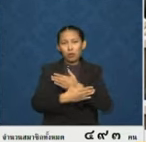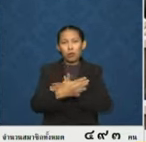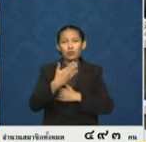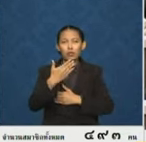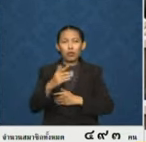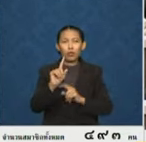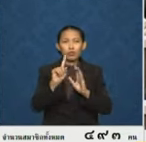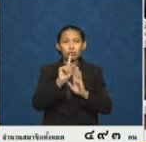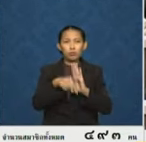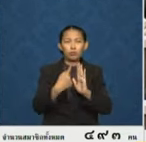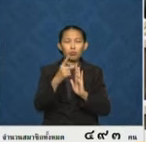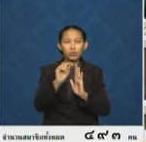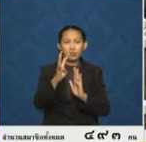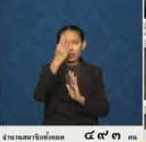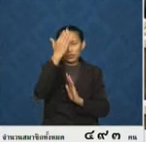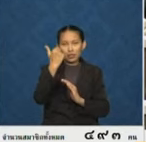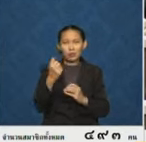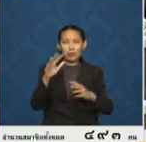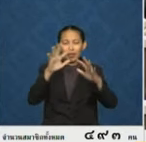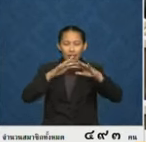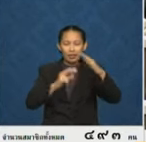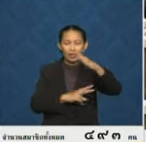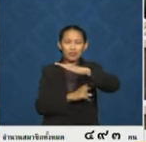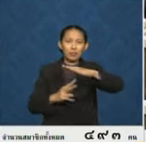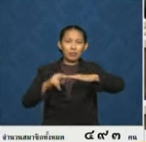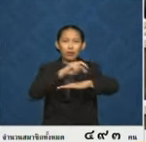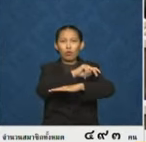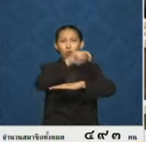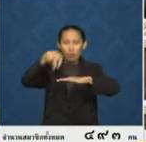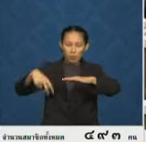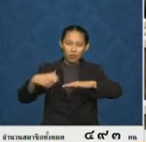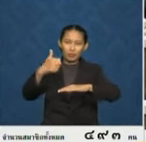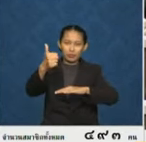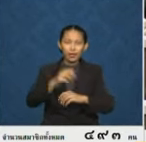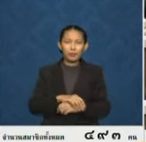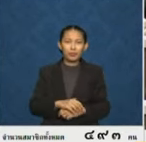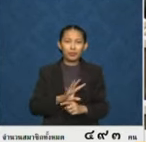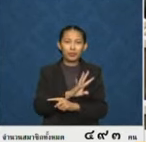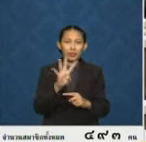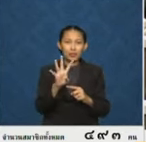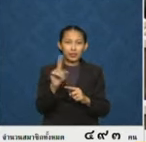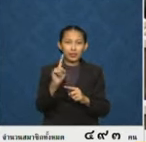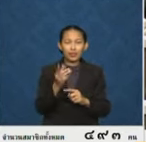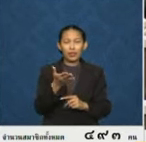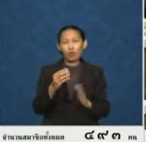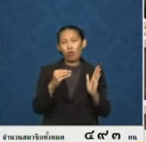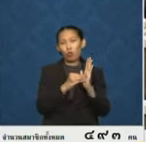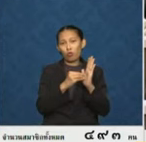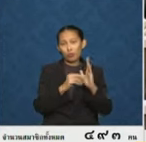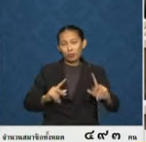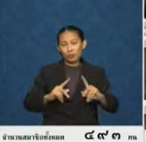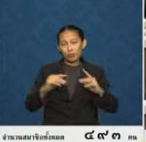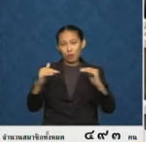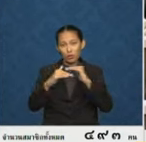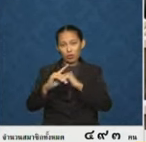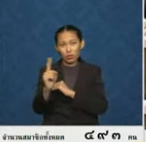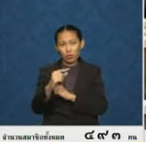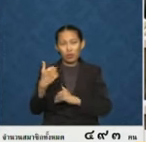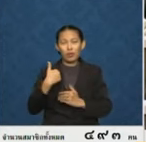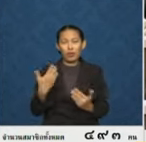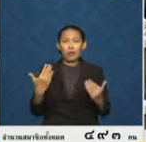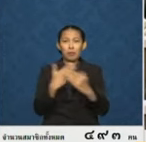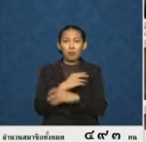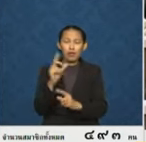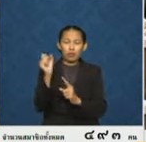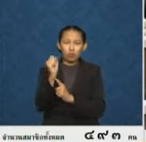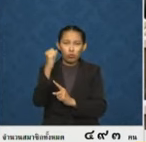ชมมเพื่อให้ประชาชนสามารถใช้เป็นสะพานลอยในการข้ามถนนเวลากลางคืนได้ด้วยครับ 4ครับขอให้กทมและกระทรวงคมนาคมเปลี่ยนศาลารอรถ